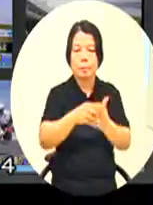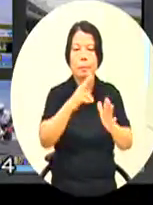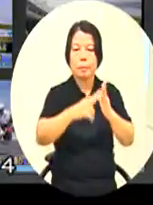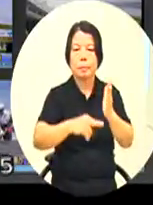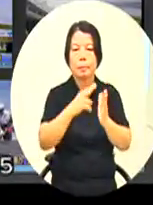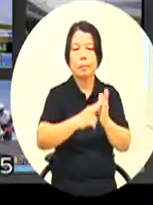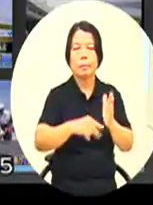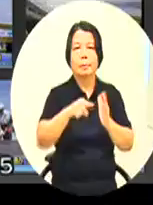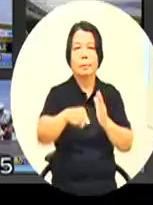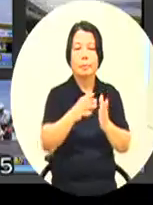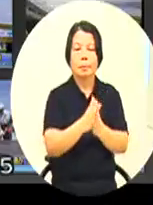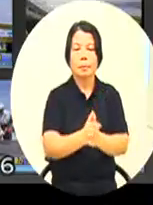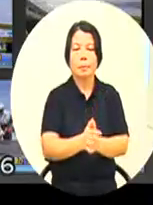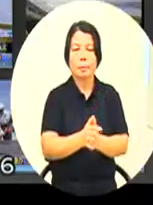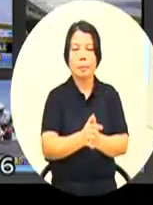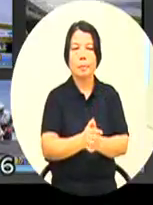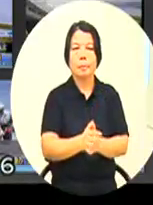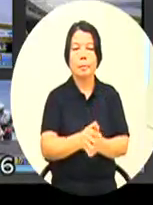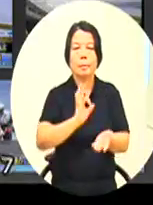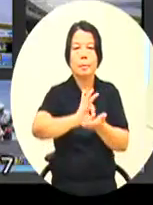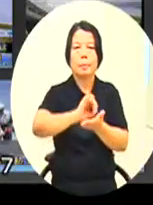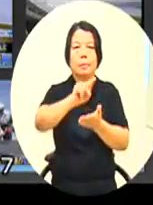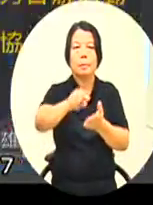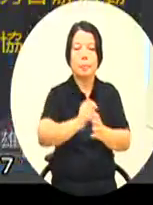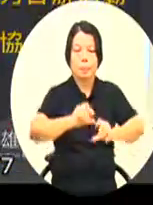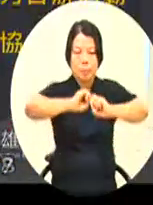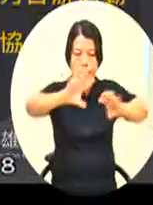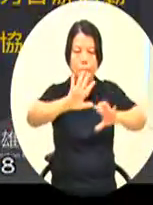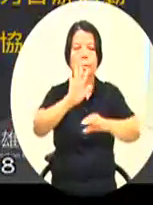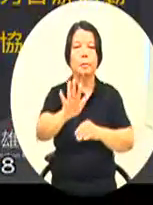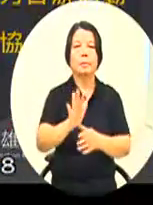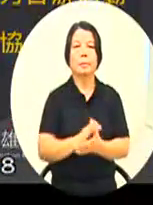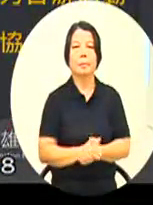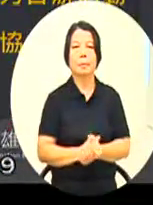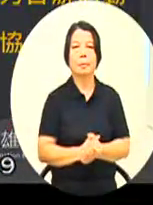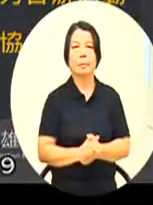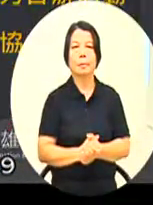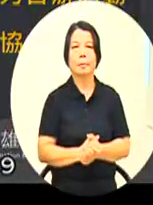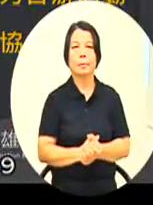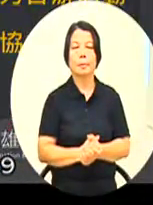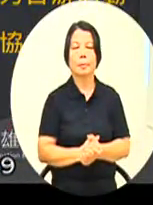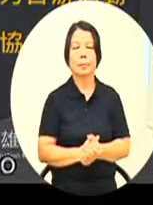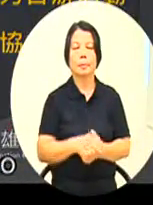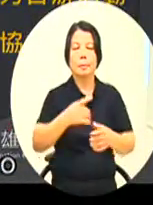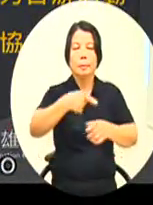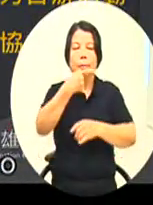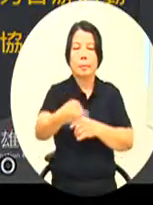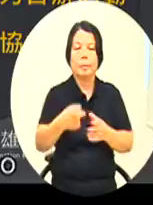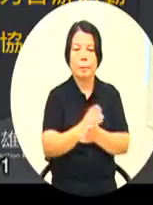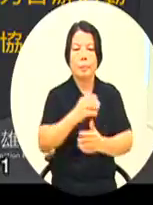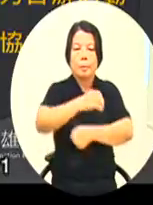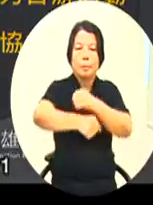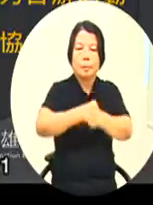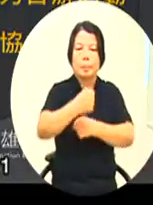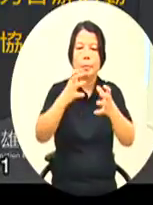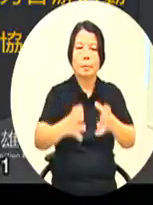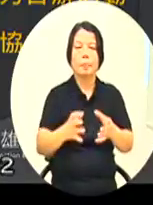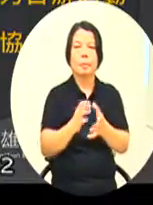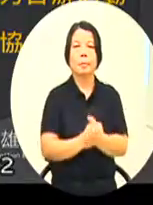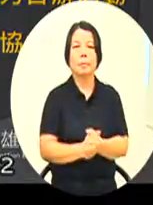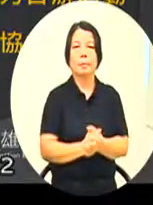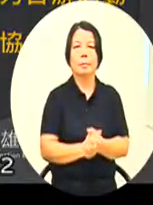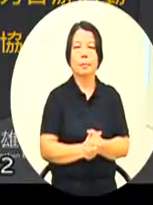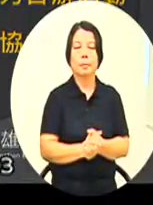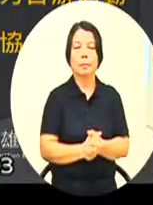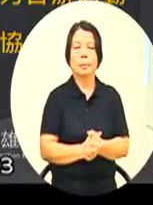平台，然后同时也采取台语的播报。下一页。再来呢，就是活动的办理哈。活动的办理，